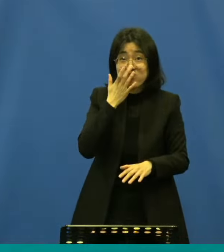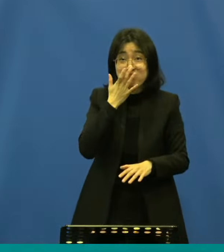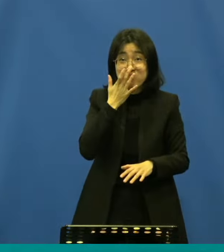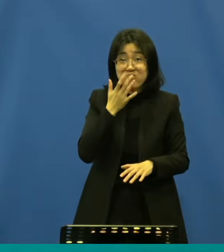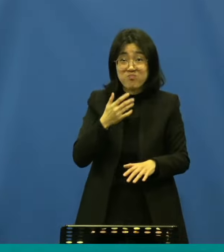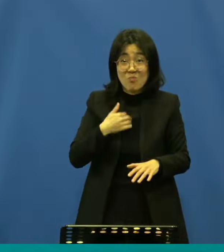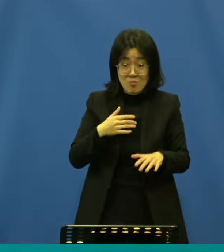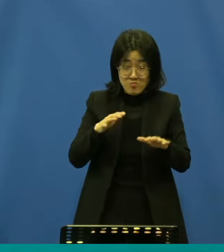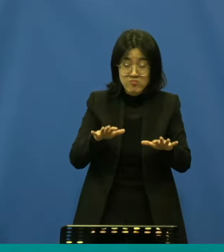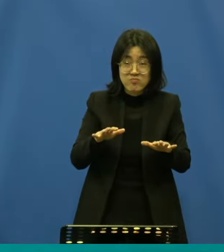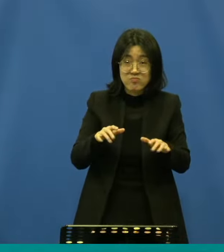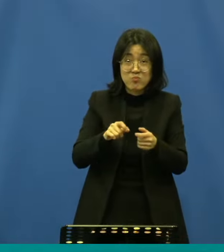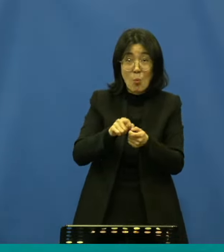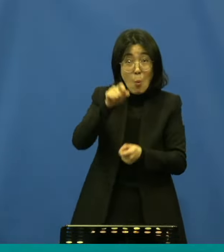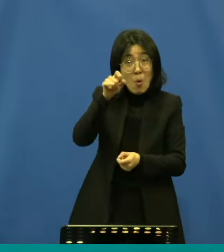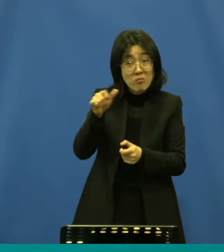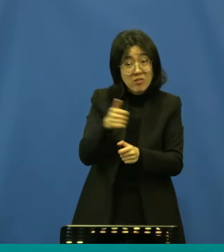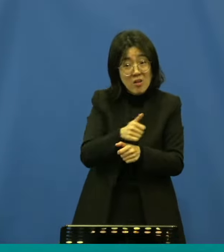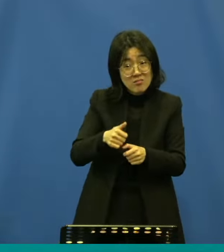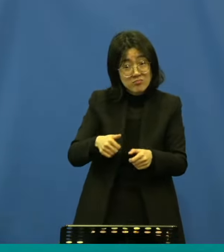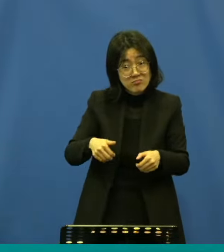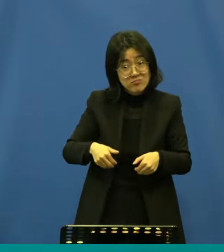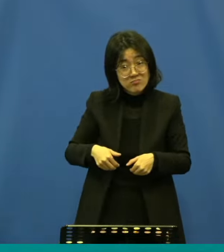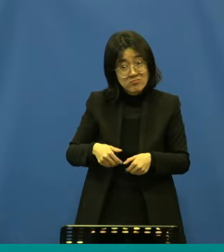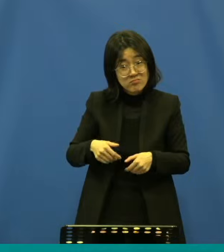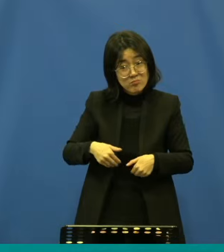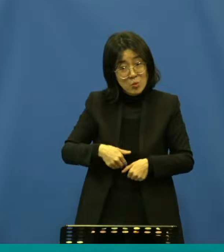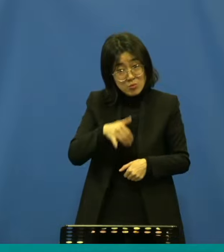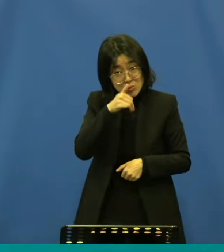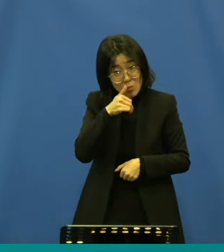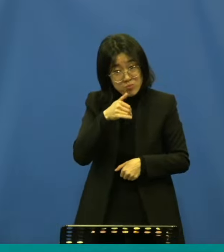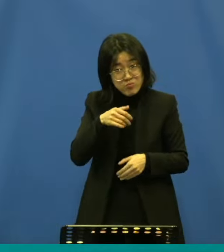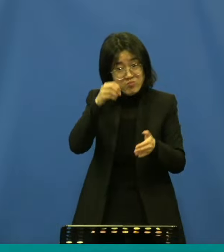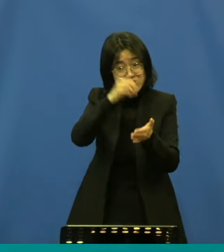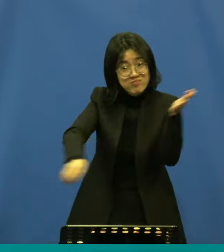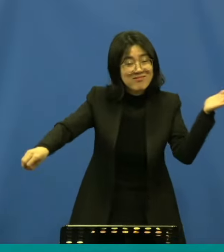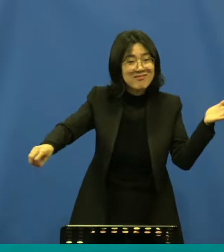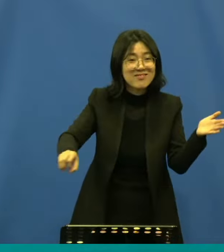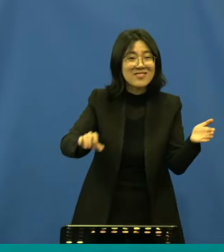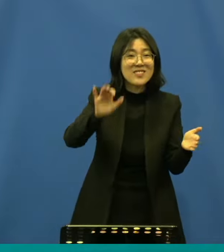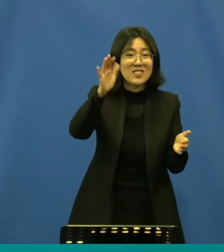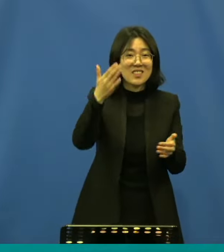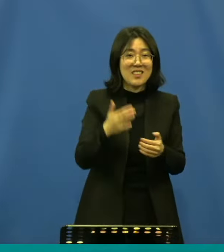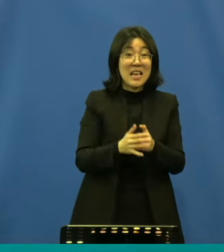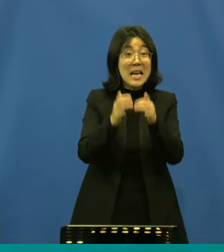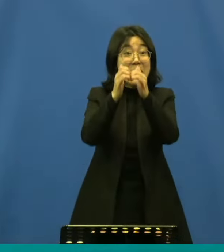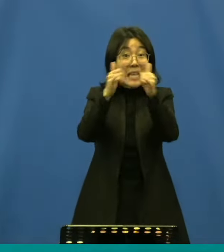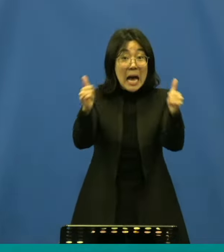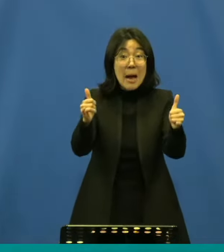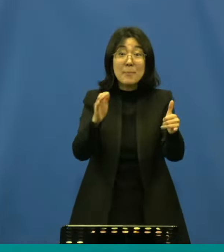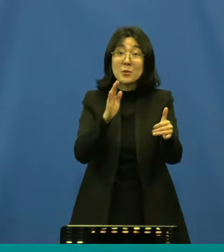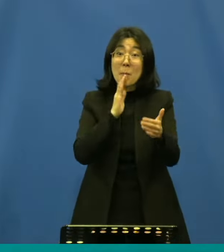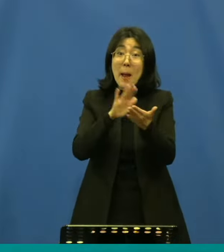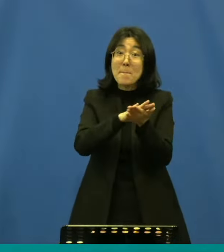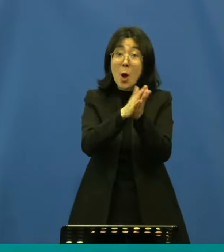우리는 질문을 하는 거죠. 사람이 과연 변하느냐? 변하는 거 맞냐?